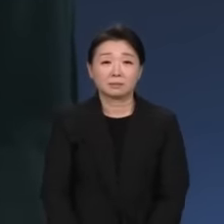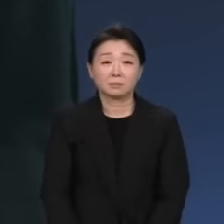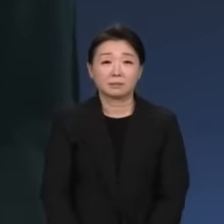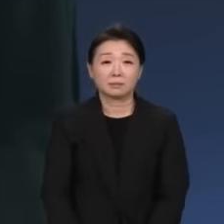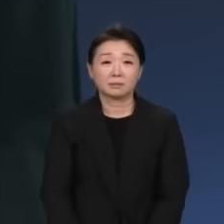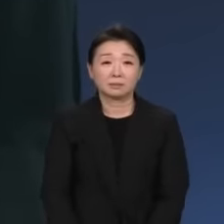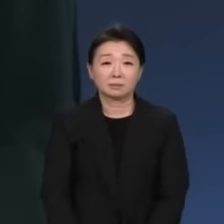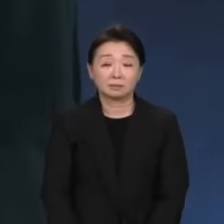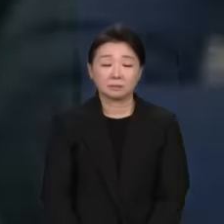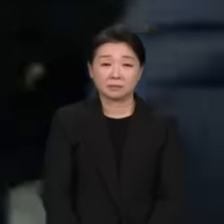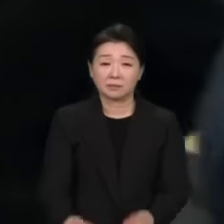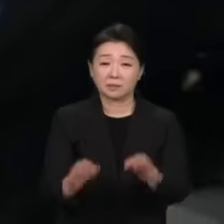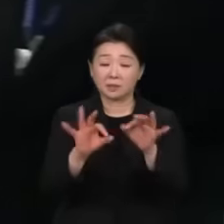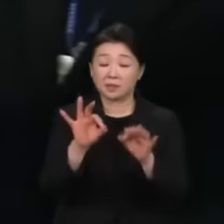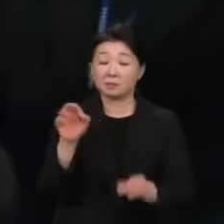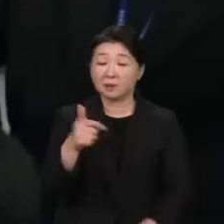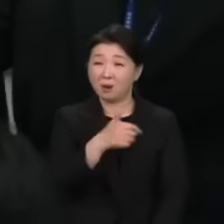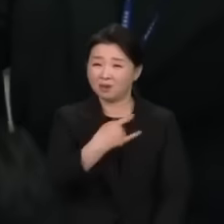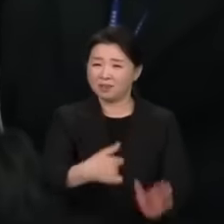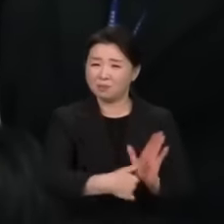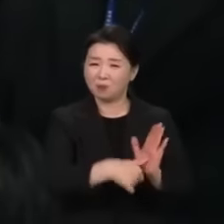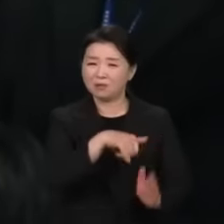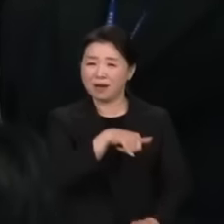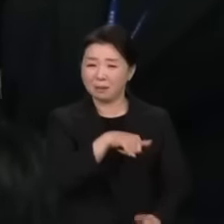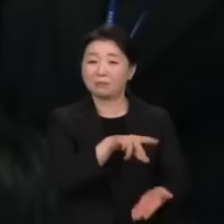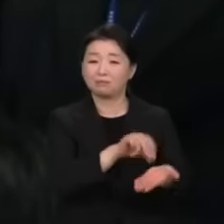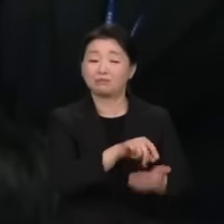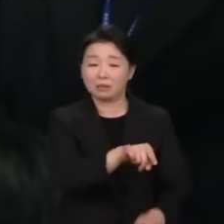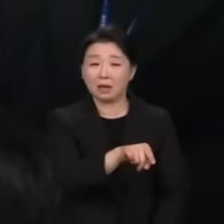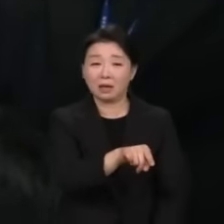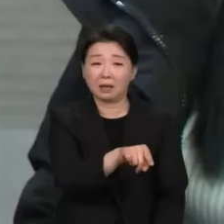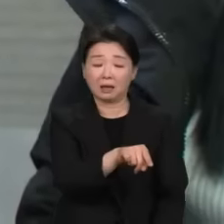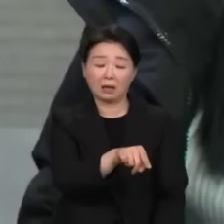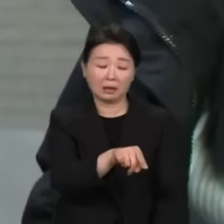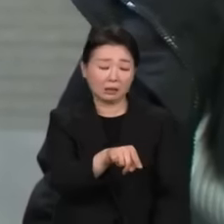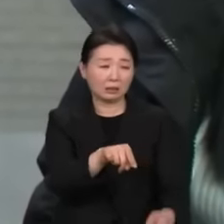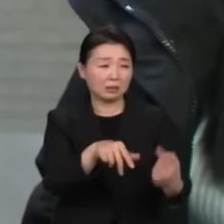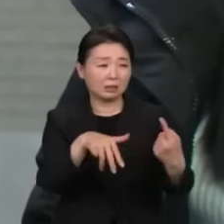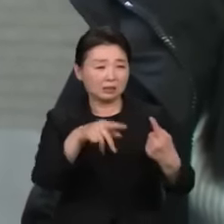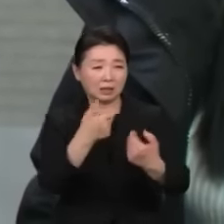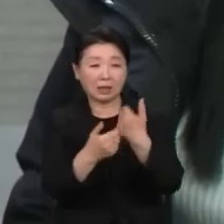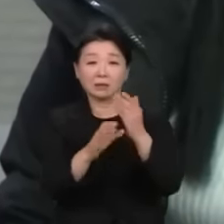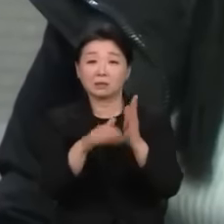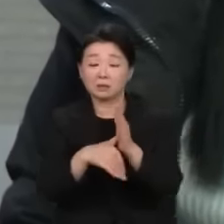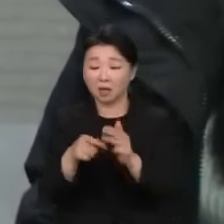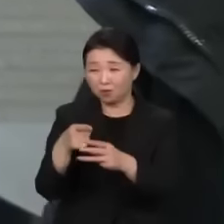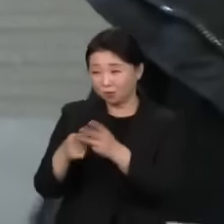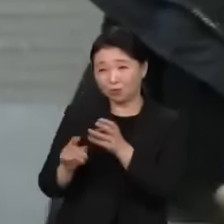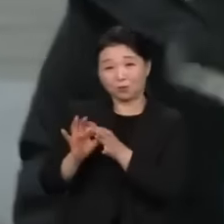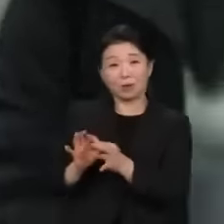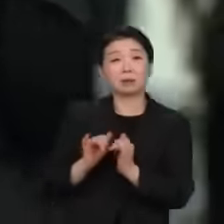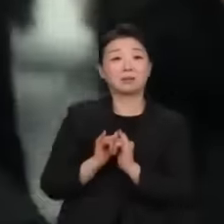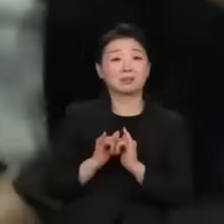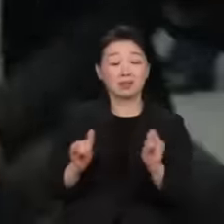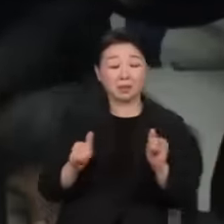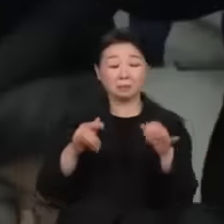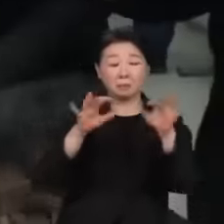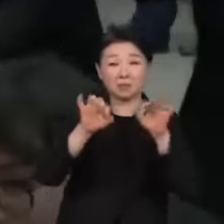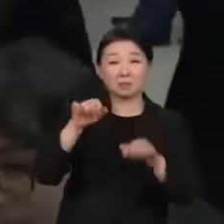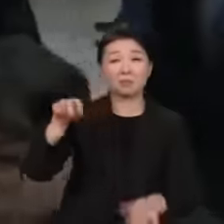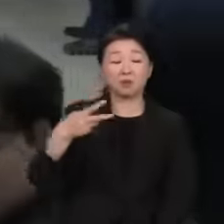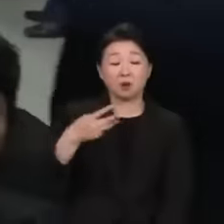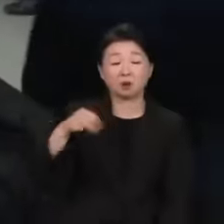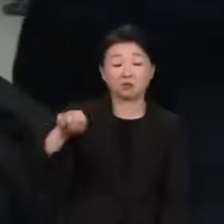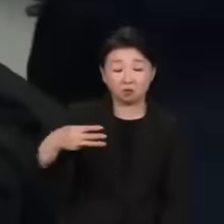맞습니다. 이 김건희 여사 가방 문제에서 촉발된 1차 갈등 때도 친윤계 인사들이 김경률 비대위원의 서울